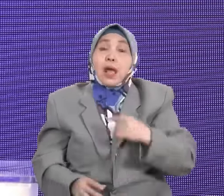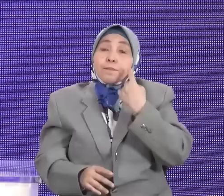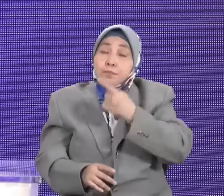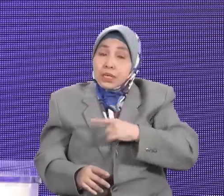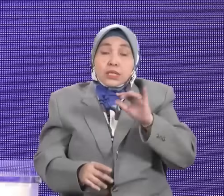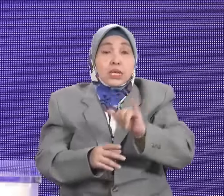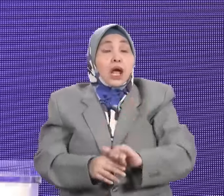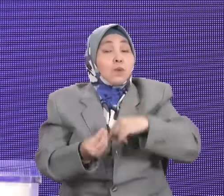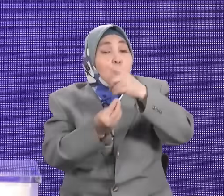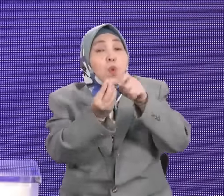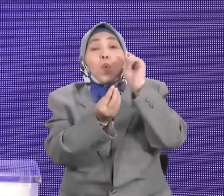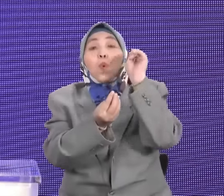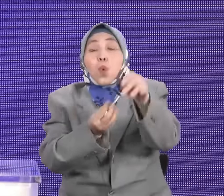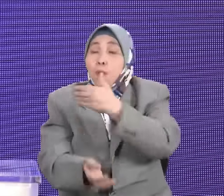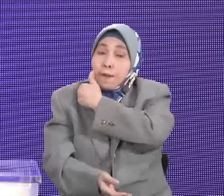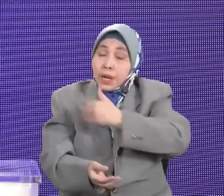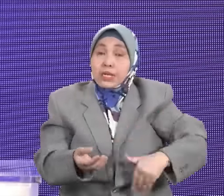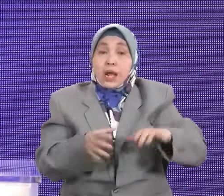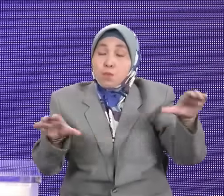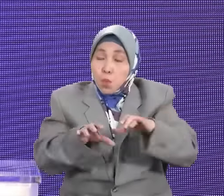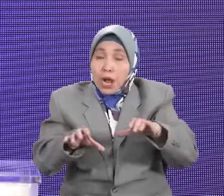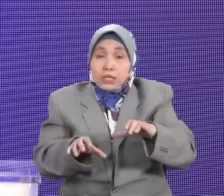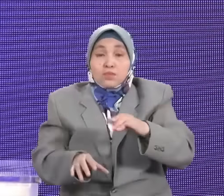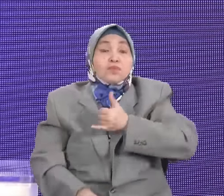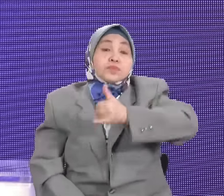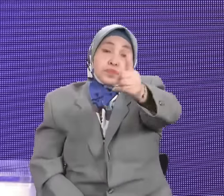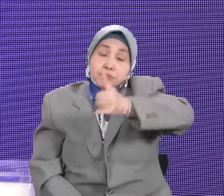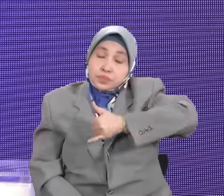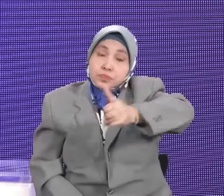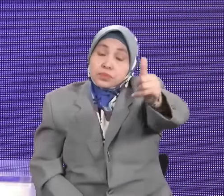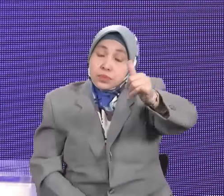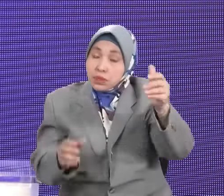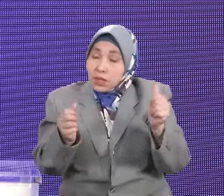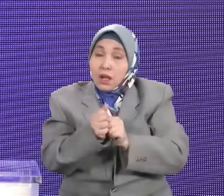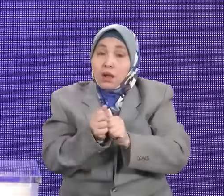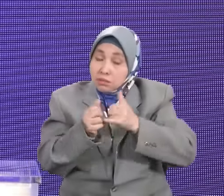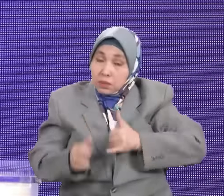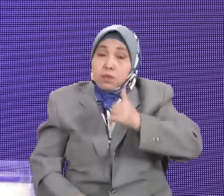h- Sape yang umroh yang menunaikan Sa'i itu tawaf dengan